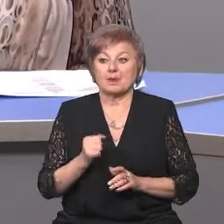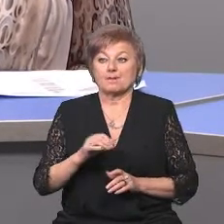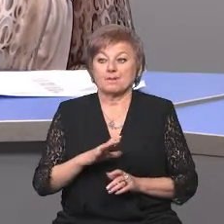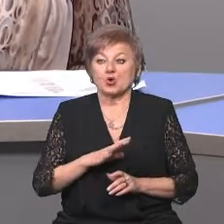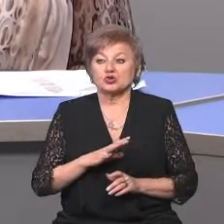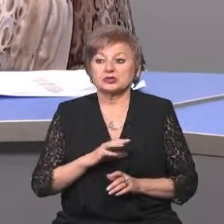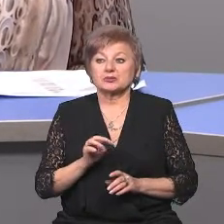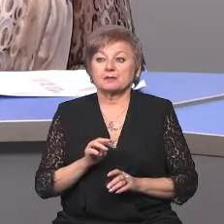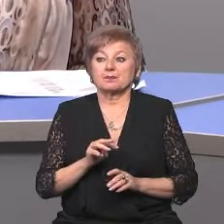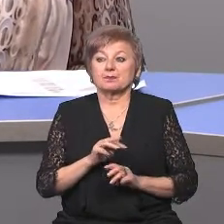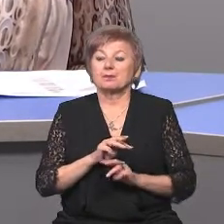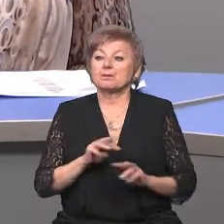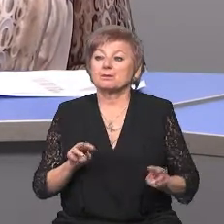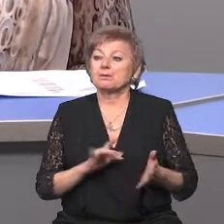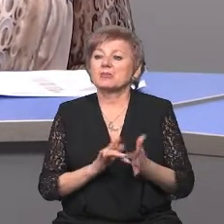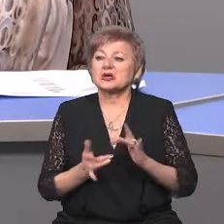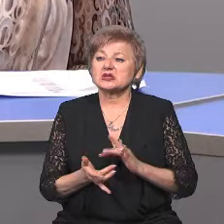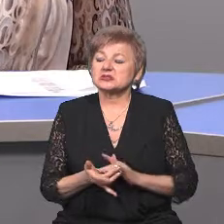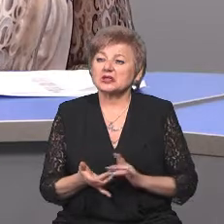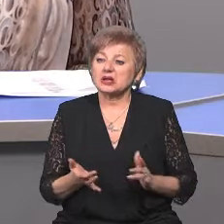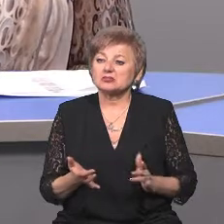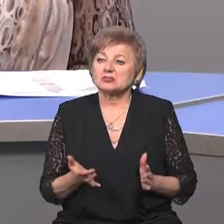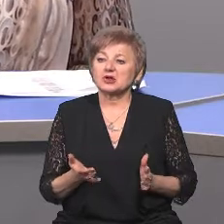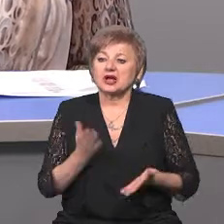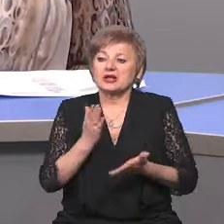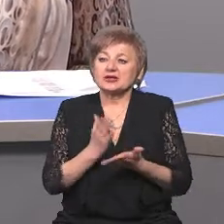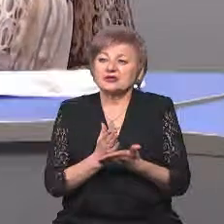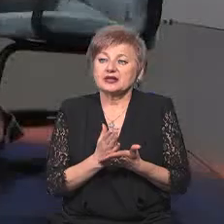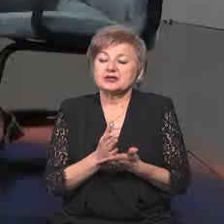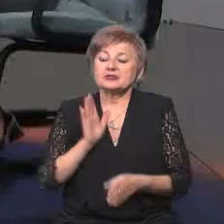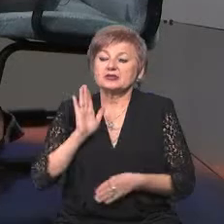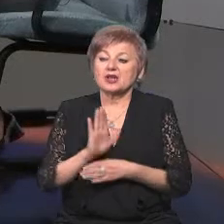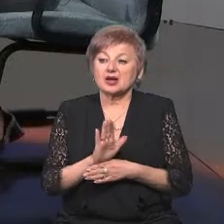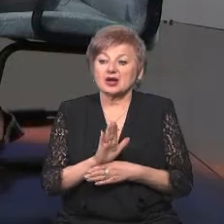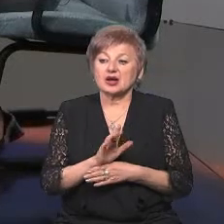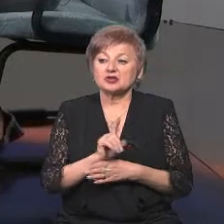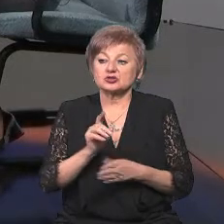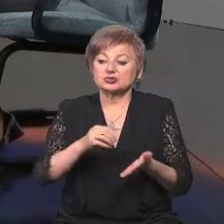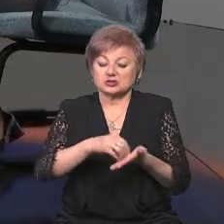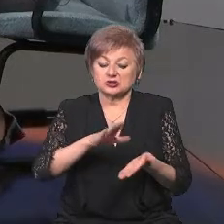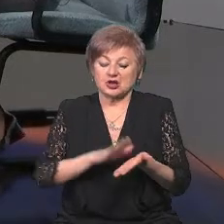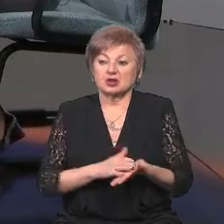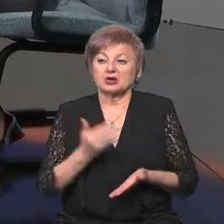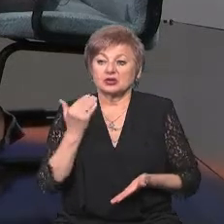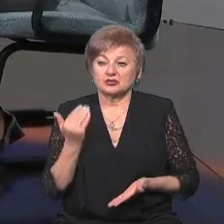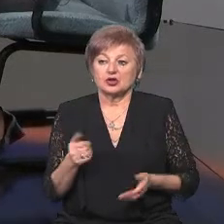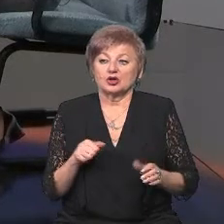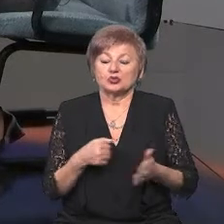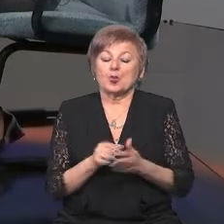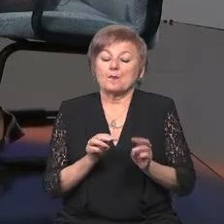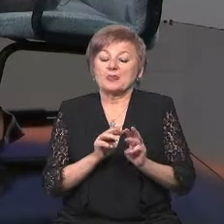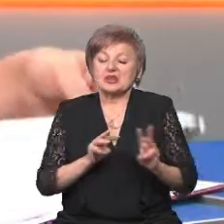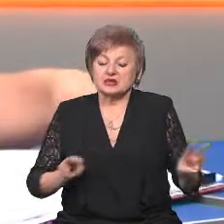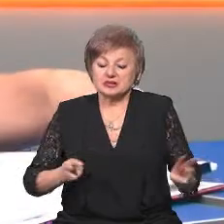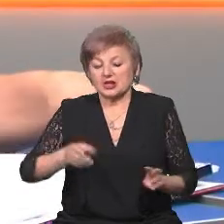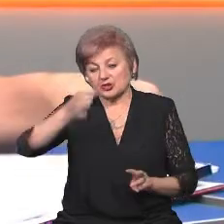знаєте, мислів слух. Да? Тому що є відповідний наказ, який заюстований, того ж Міністерства освіти і